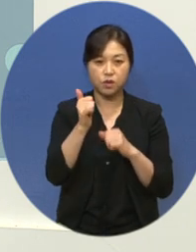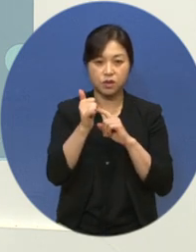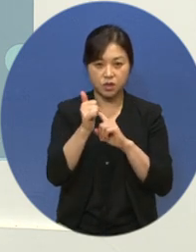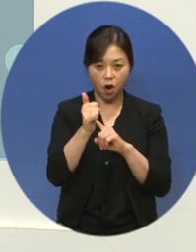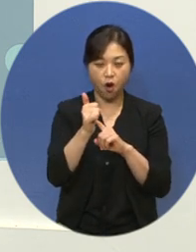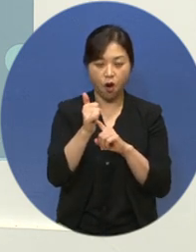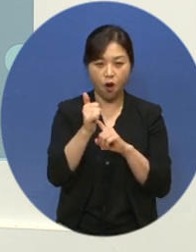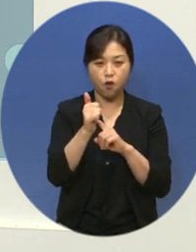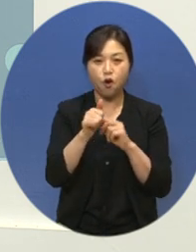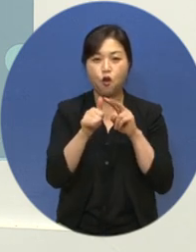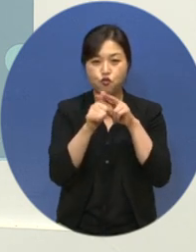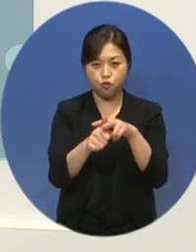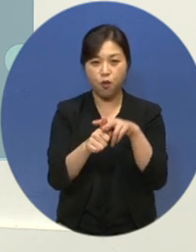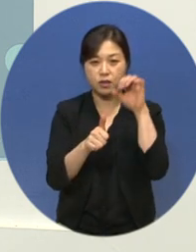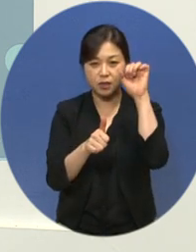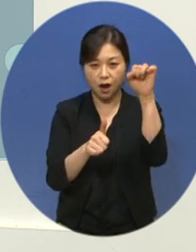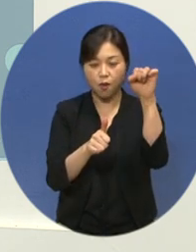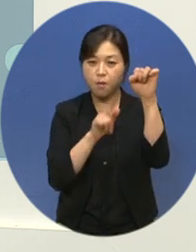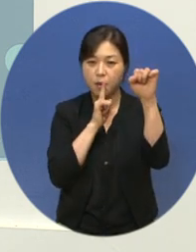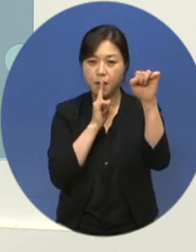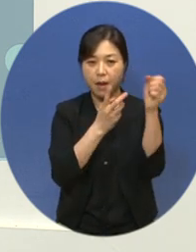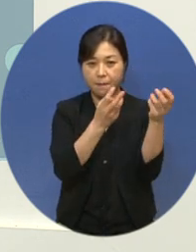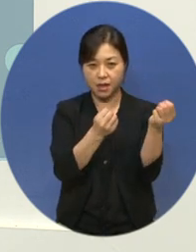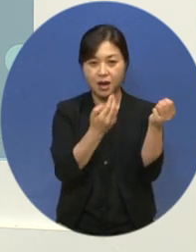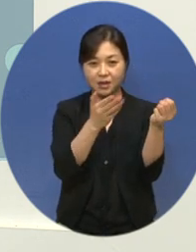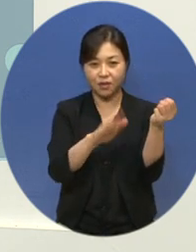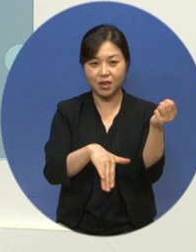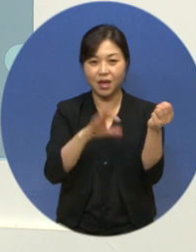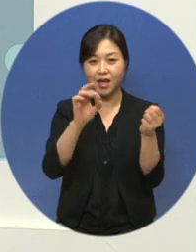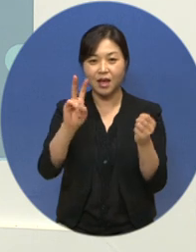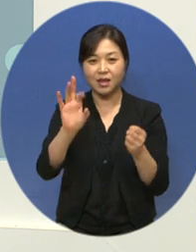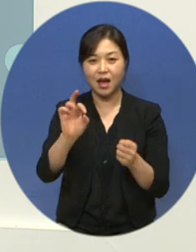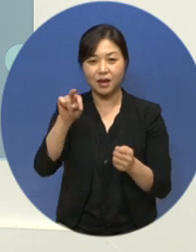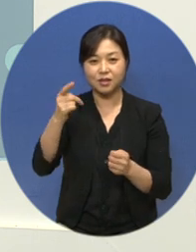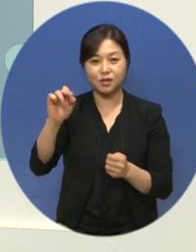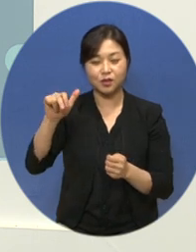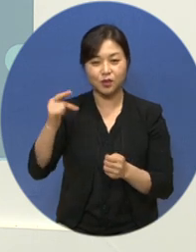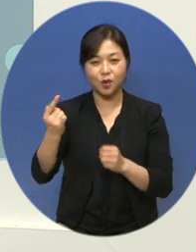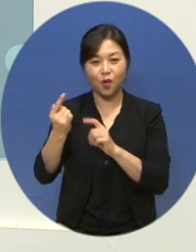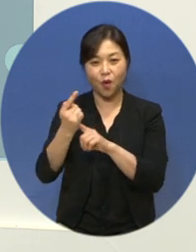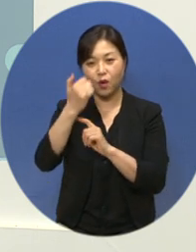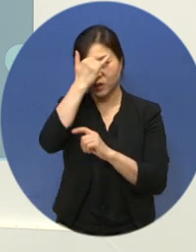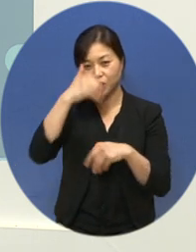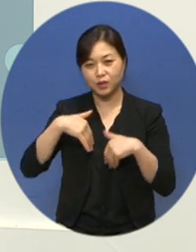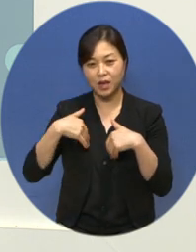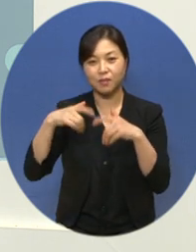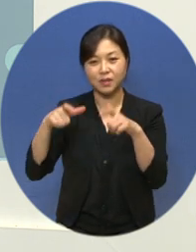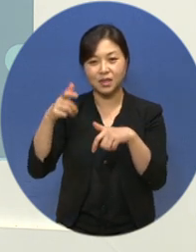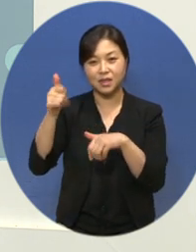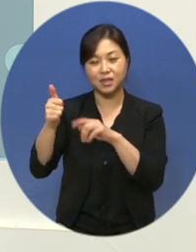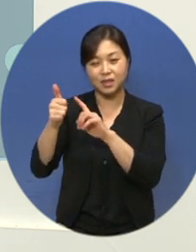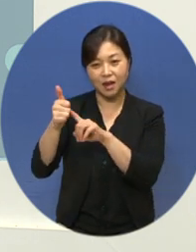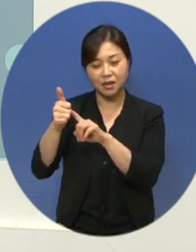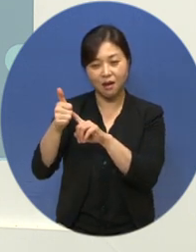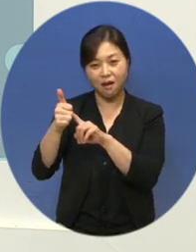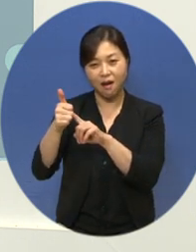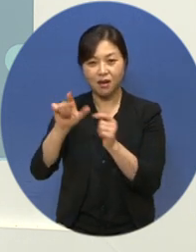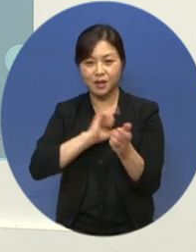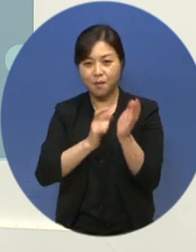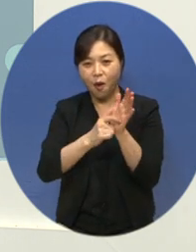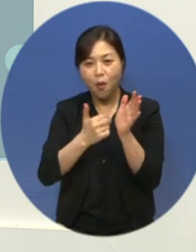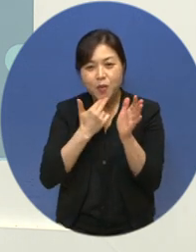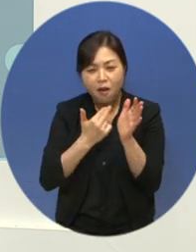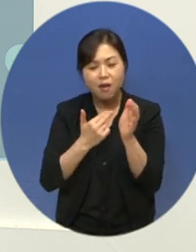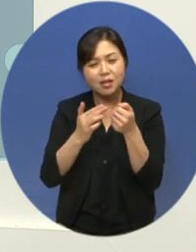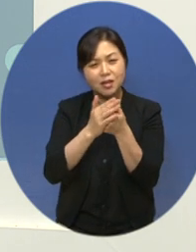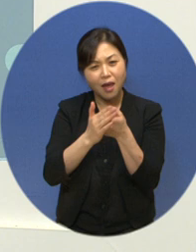4 거론이 되는 데 우리 양손 쪼옥 충남 주사는 토론이 안될때 안타깝더라구요 알고 말씀 나